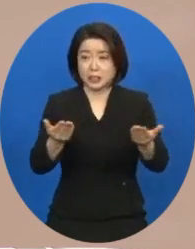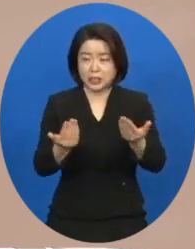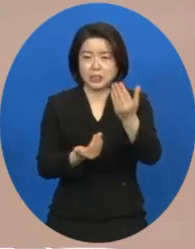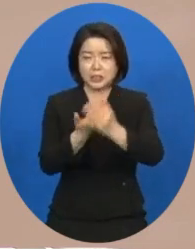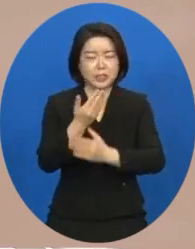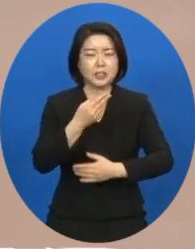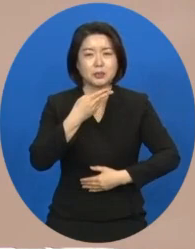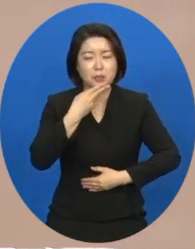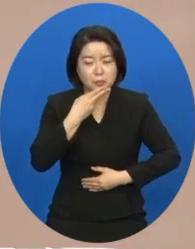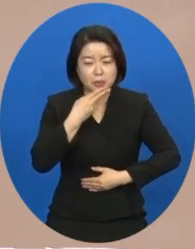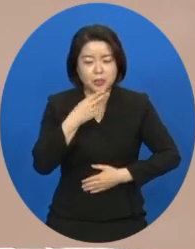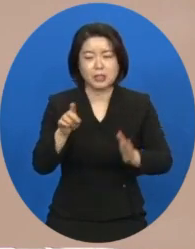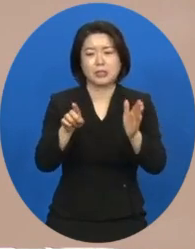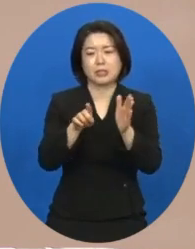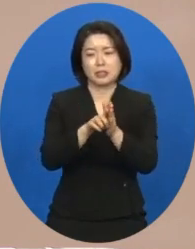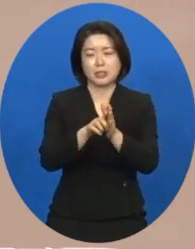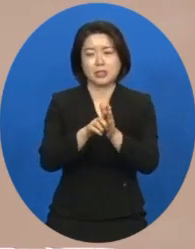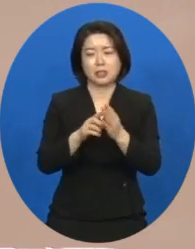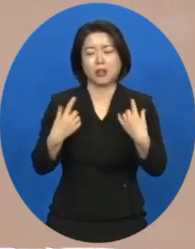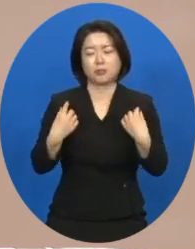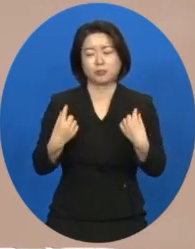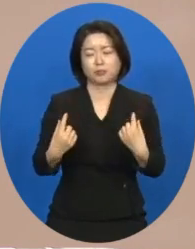신앙생활 하는 겁니다.